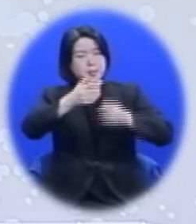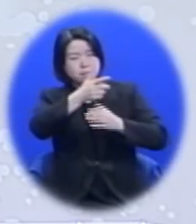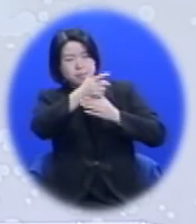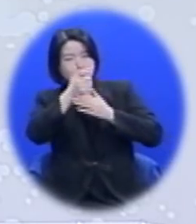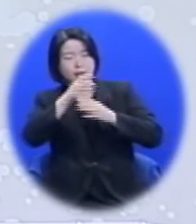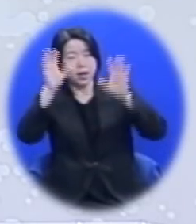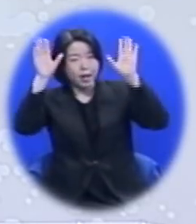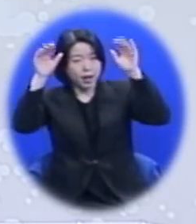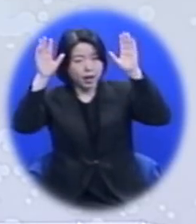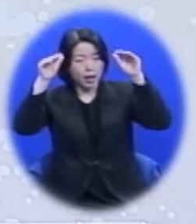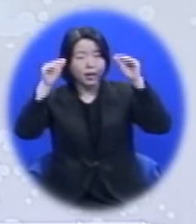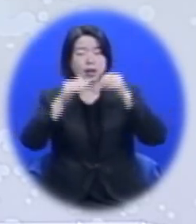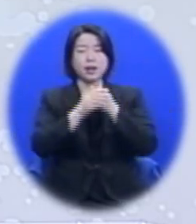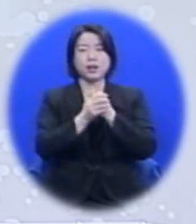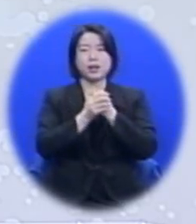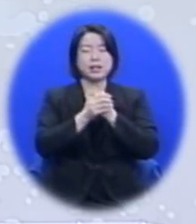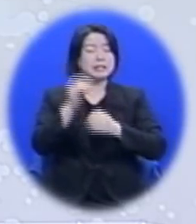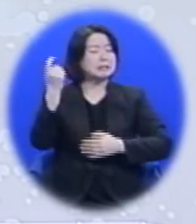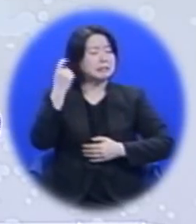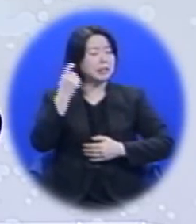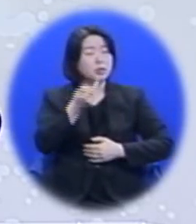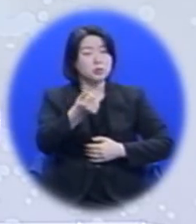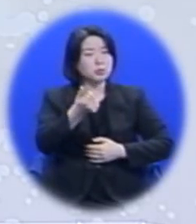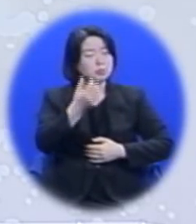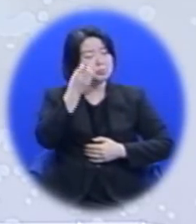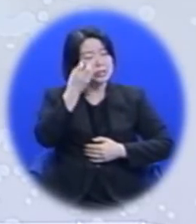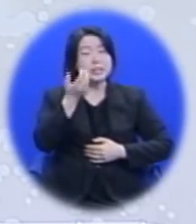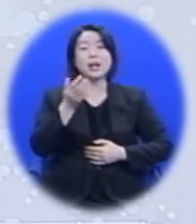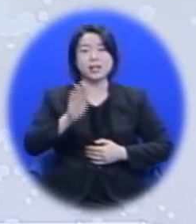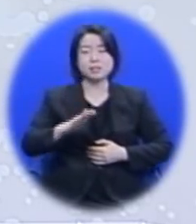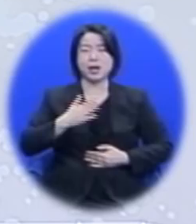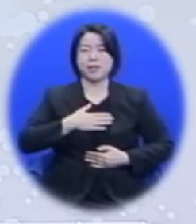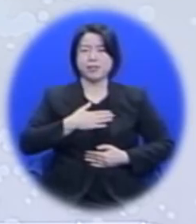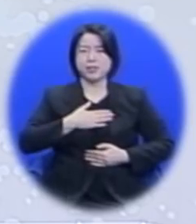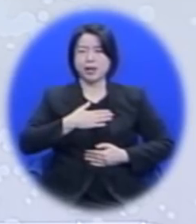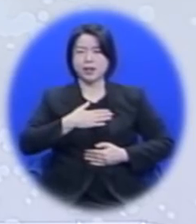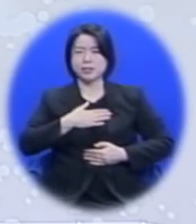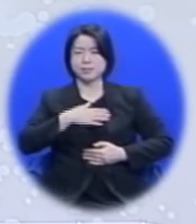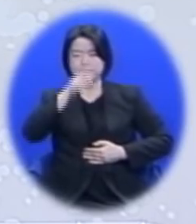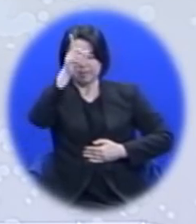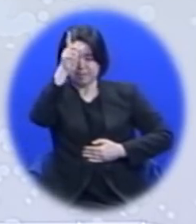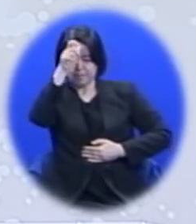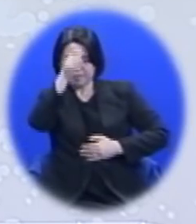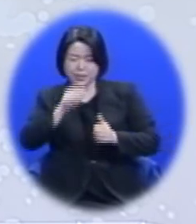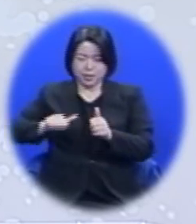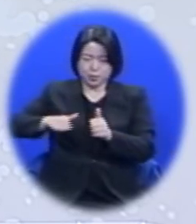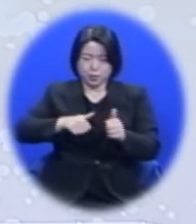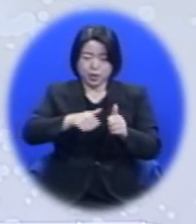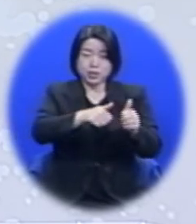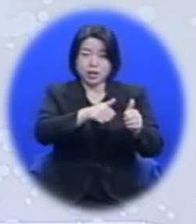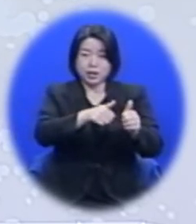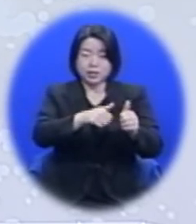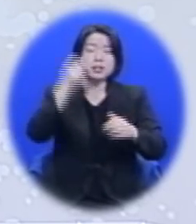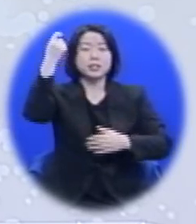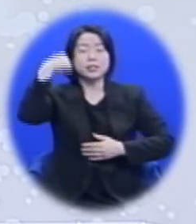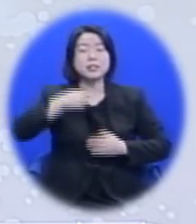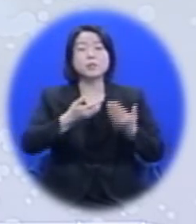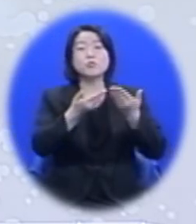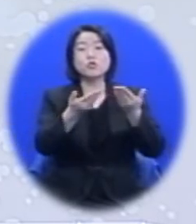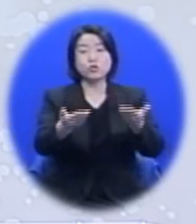어감이 듣기에는 거북함도 있지만 나를 집요하게 쫓아온다는 그런 느낌을